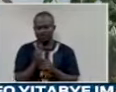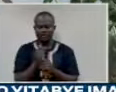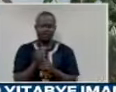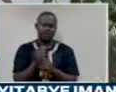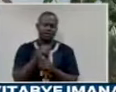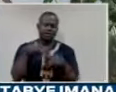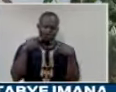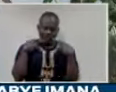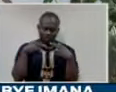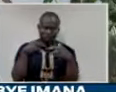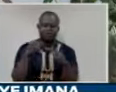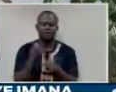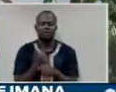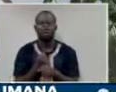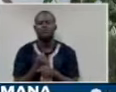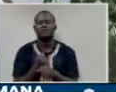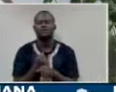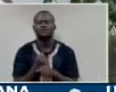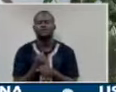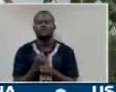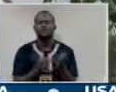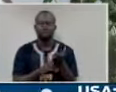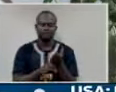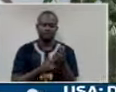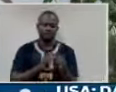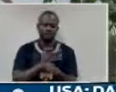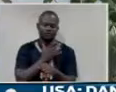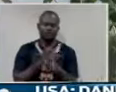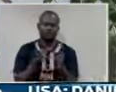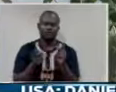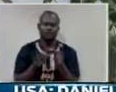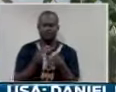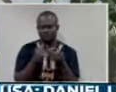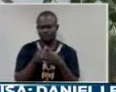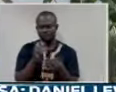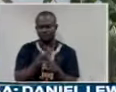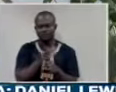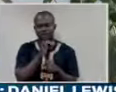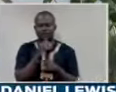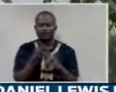amahoteli arakora, abantu bakoresha umuziki ukoreshwa ahantu henshi, ariko ntago